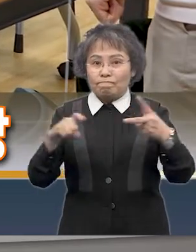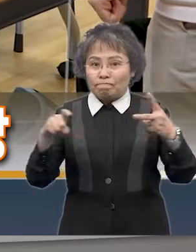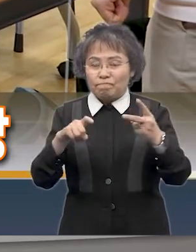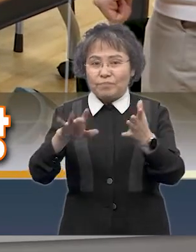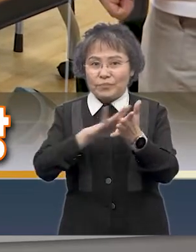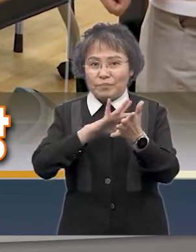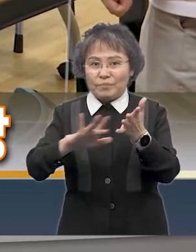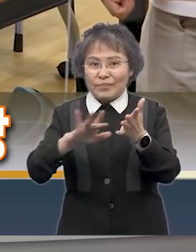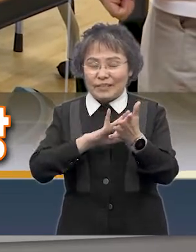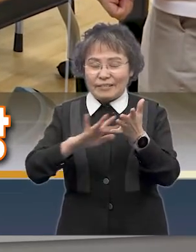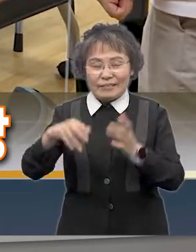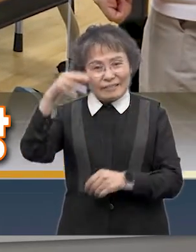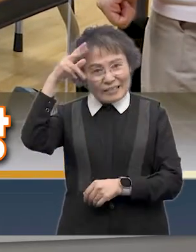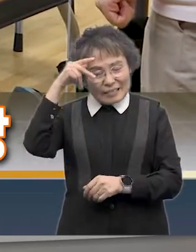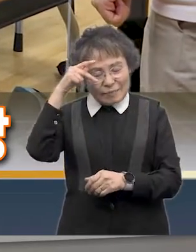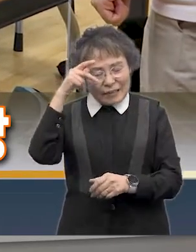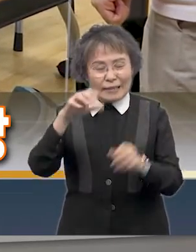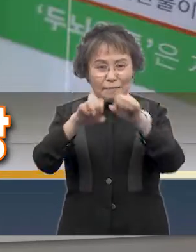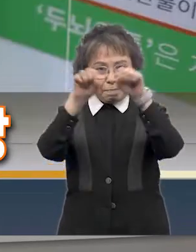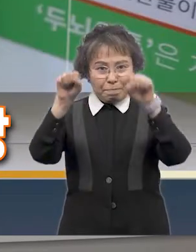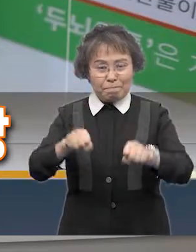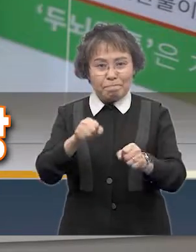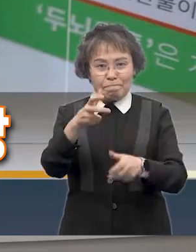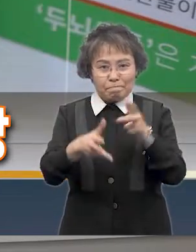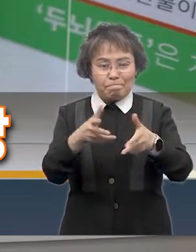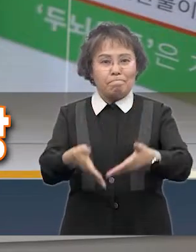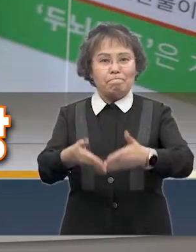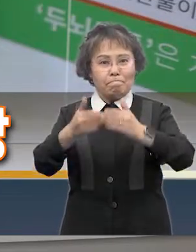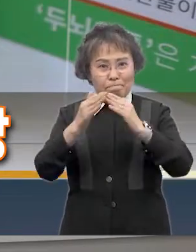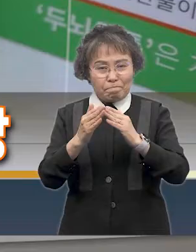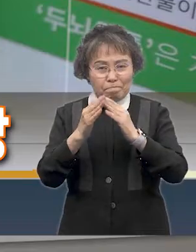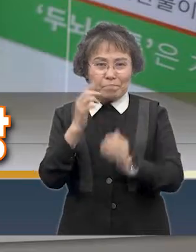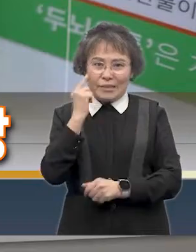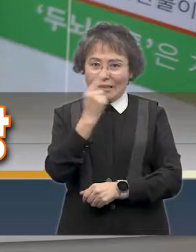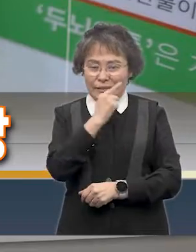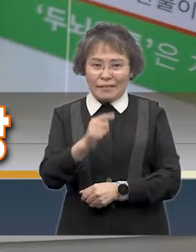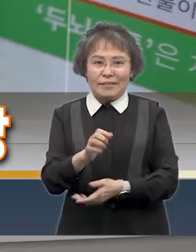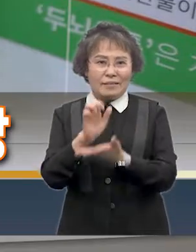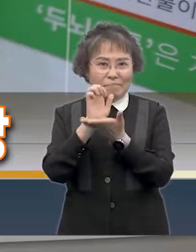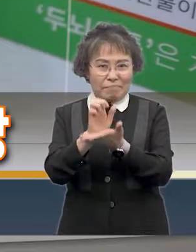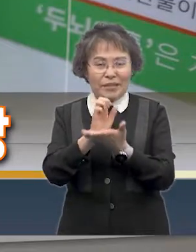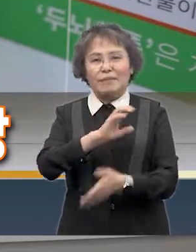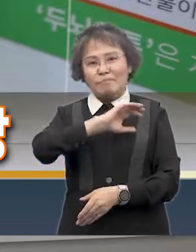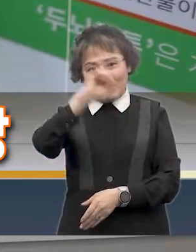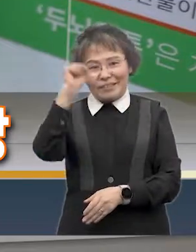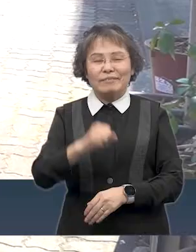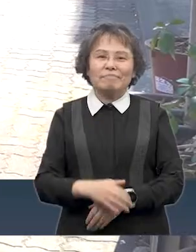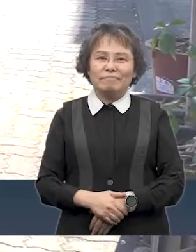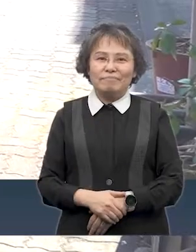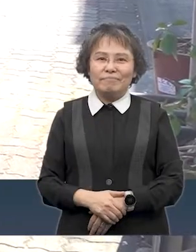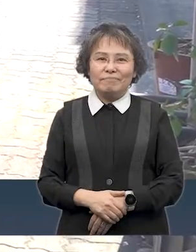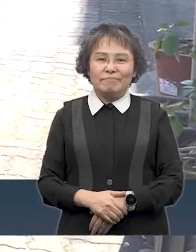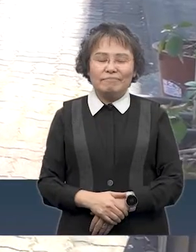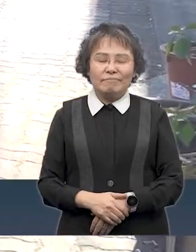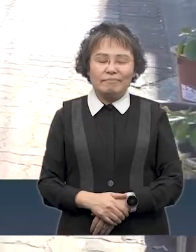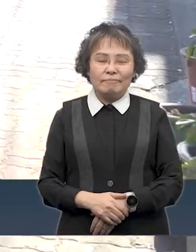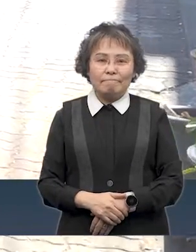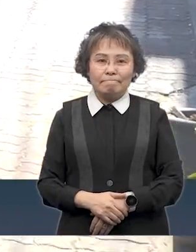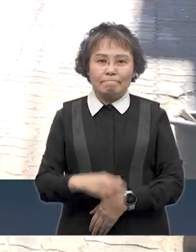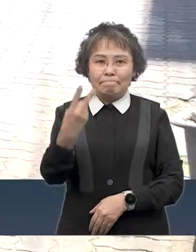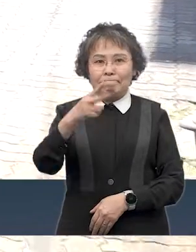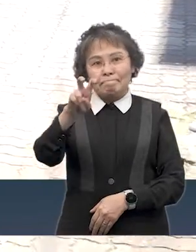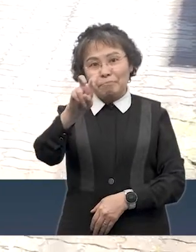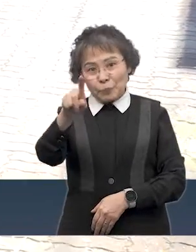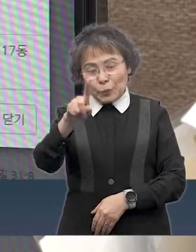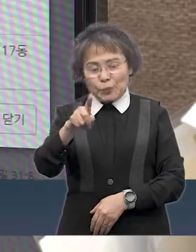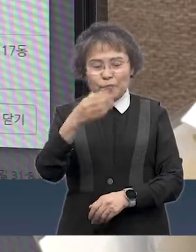동대문구에 스마트 치매케어 홈플랫폼 구축사업이 혁신 챔피언 인증패를 수상했습니다 2021년